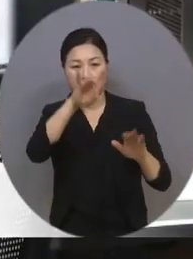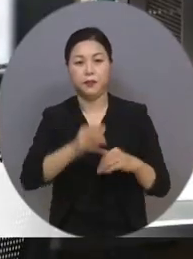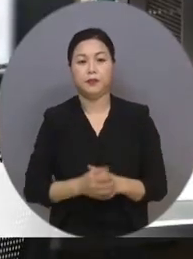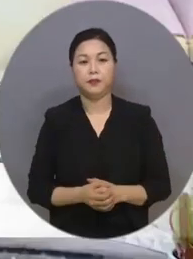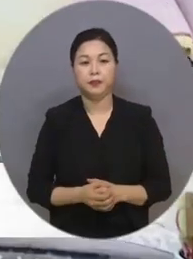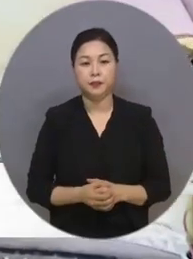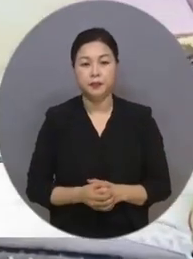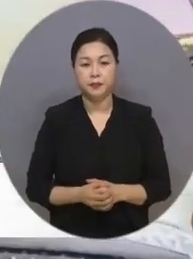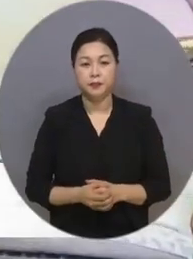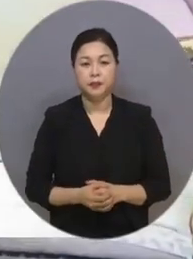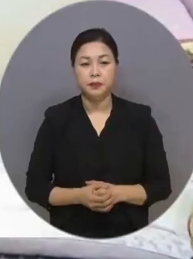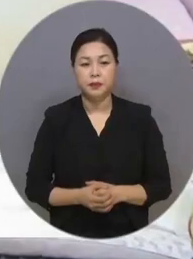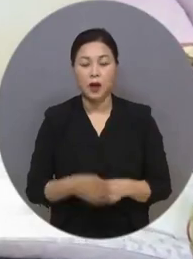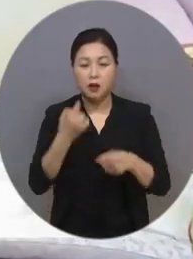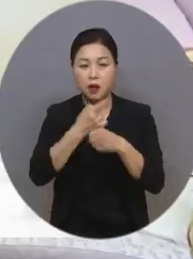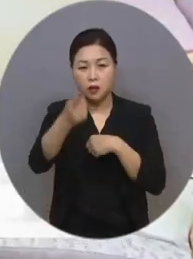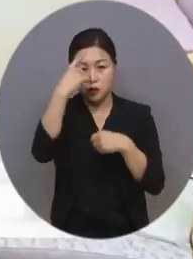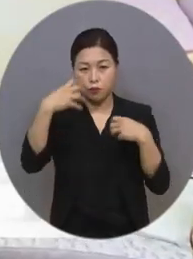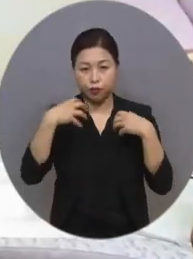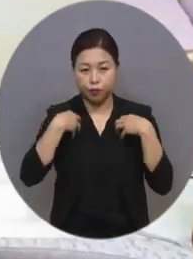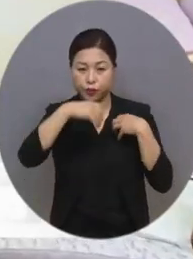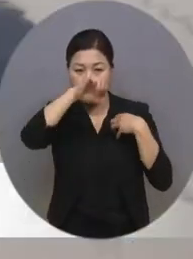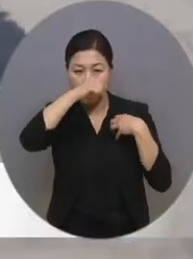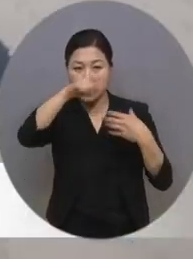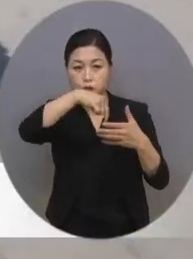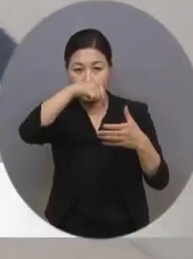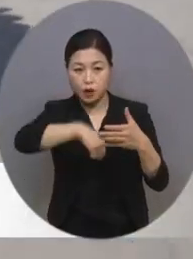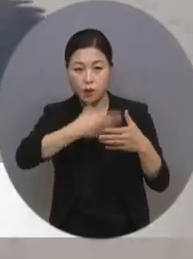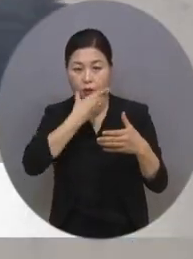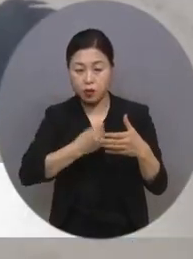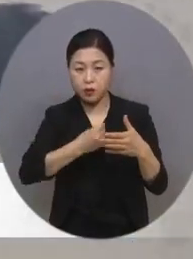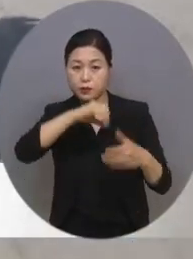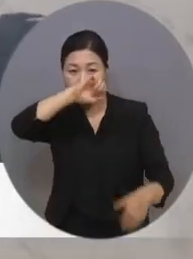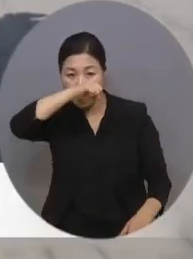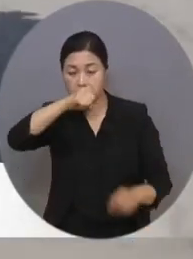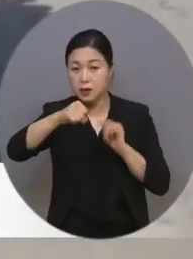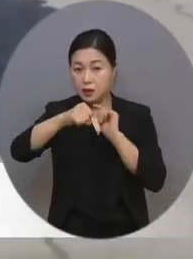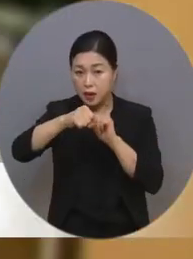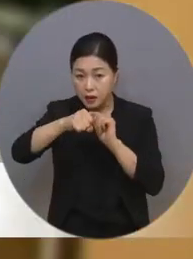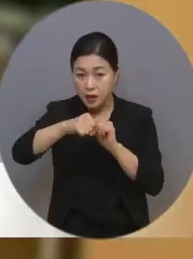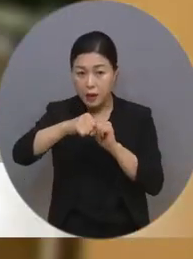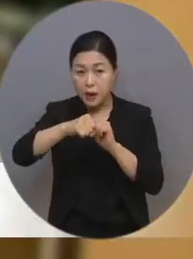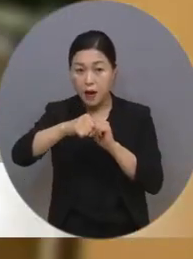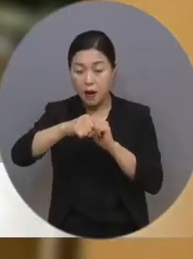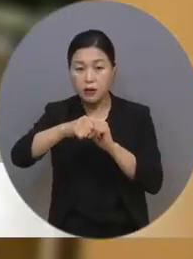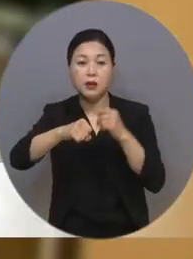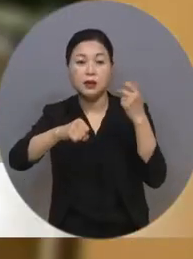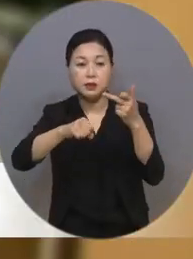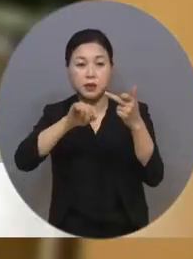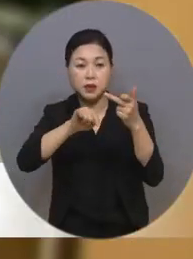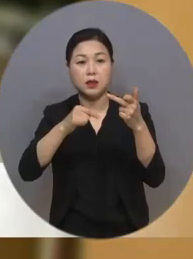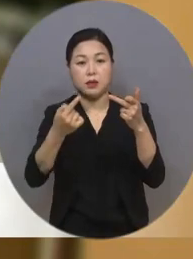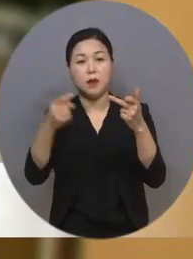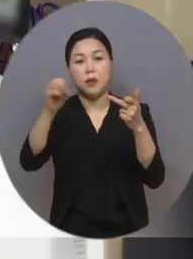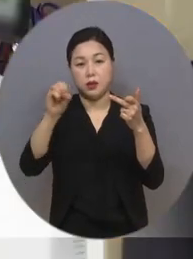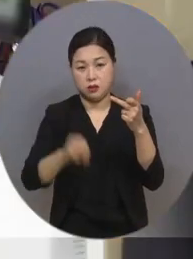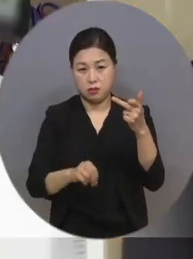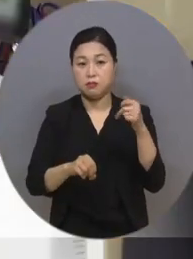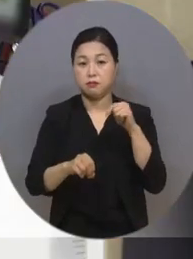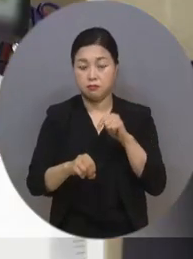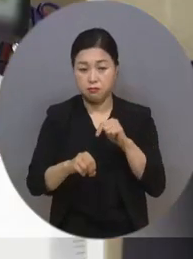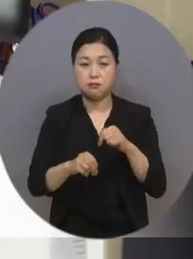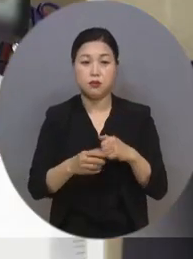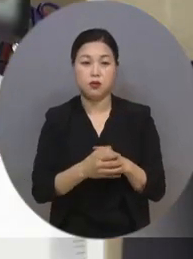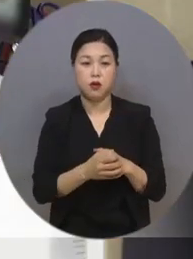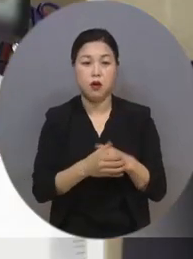처음입니다. 내년도 정부 전체 예산 가운데 복지부 예산이 차지하는 비중은 17.1%로 전